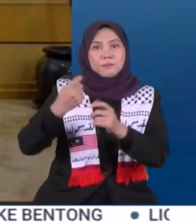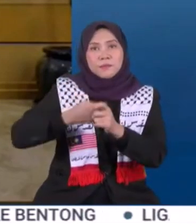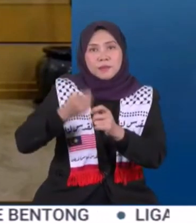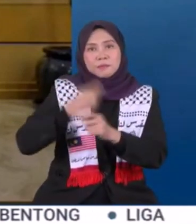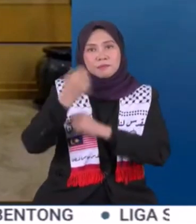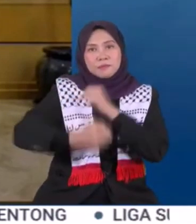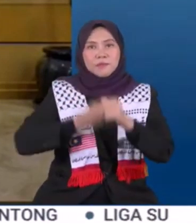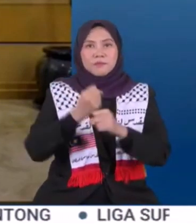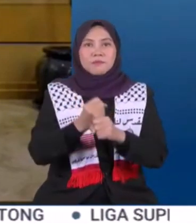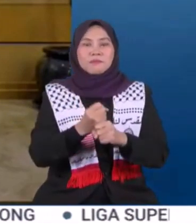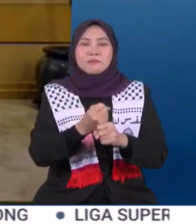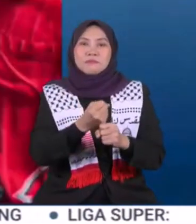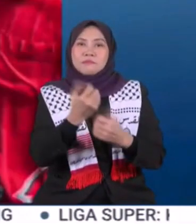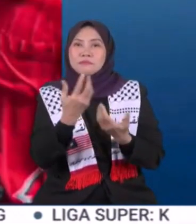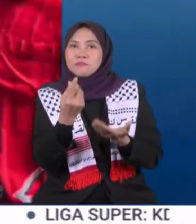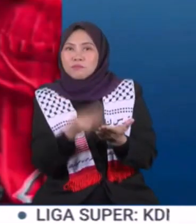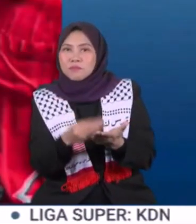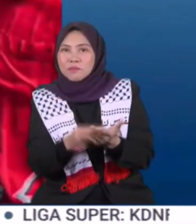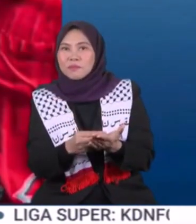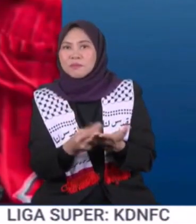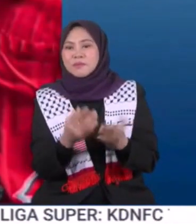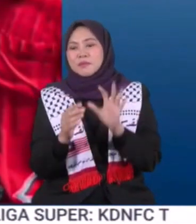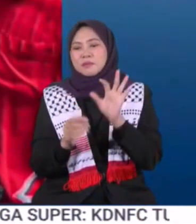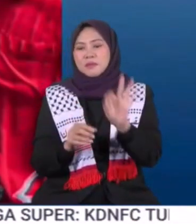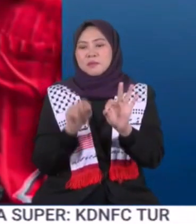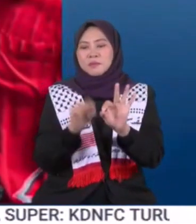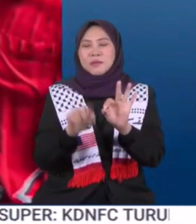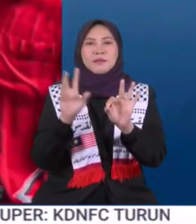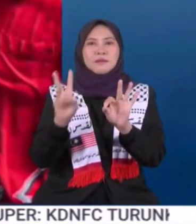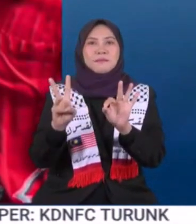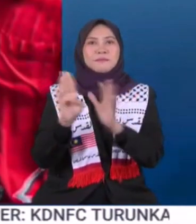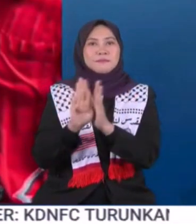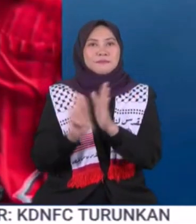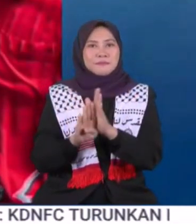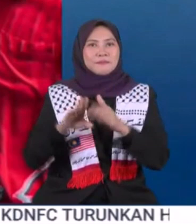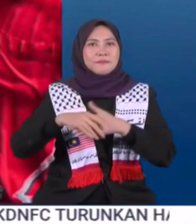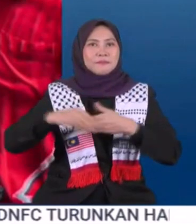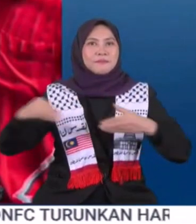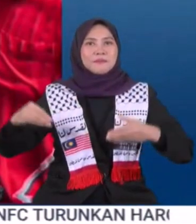program setiap tahun dengan komitmen tahunan sebanyak 9.6 bilion ringgit.